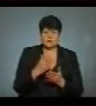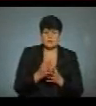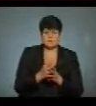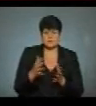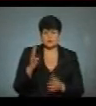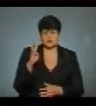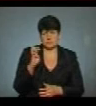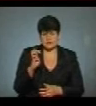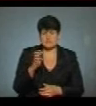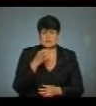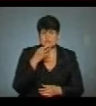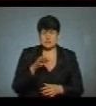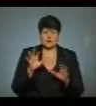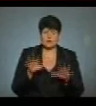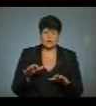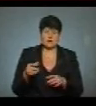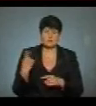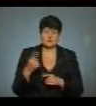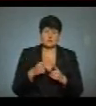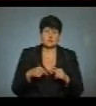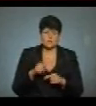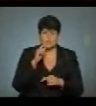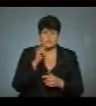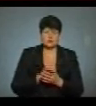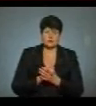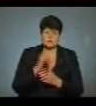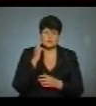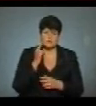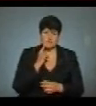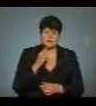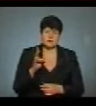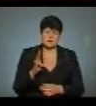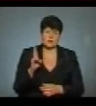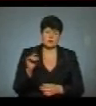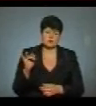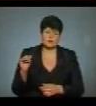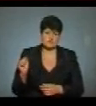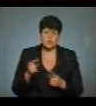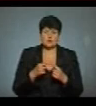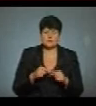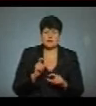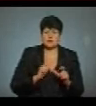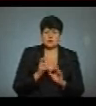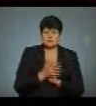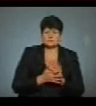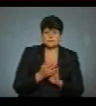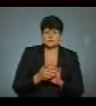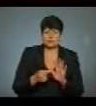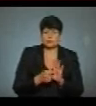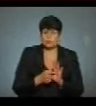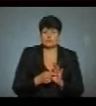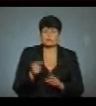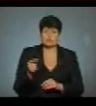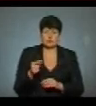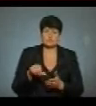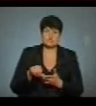понад 400, повідомила голова обласної організації Українського товариства глухих Надія Коцовська. Організували курси вивчення жестової мови у